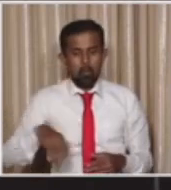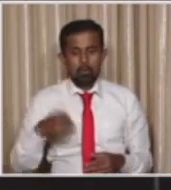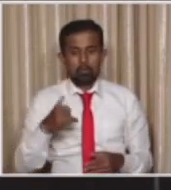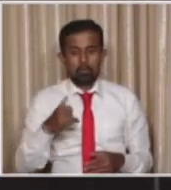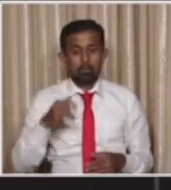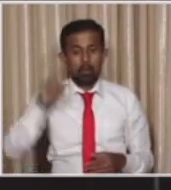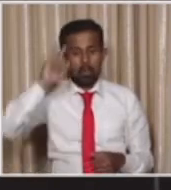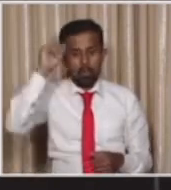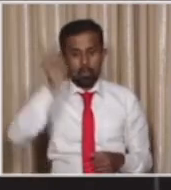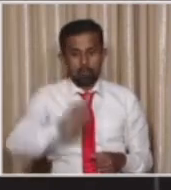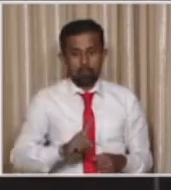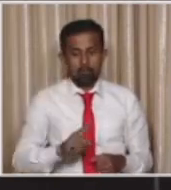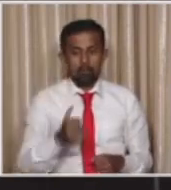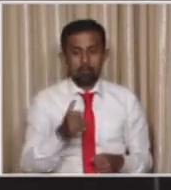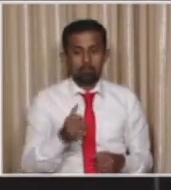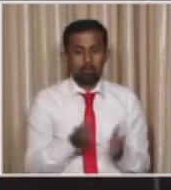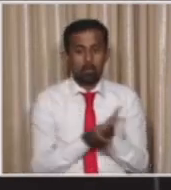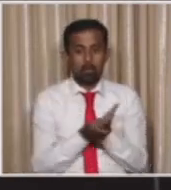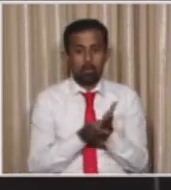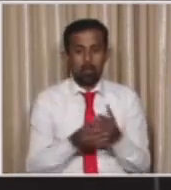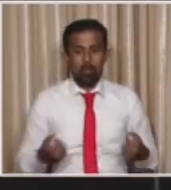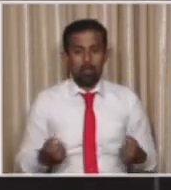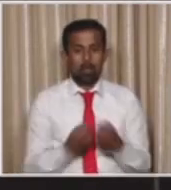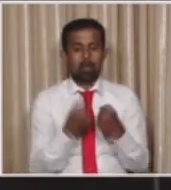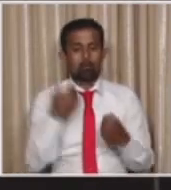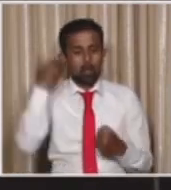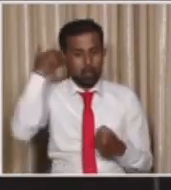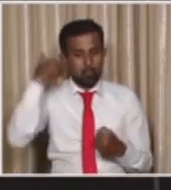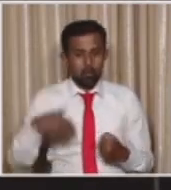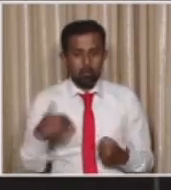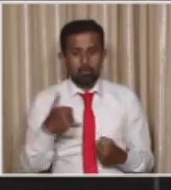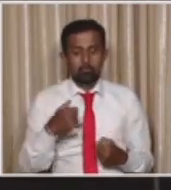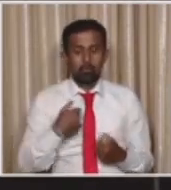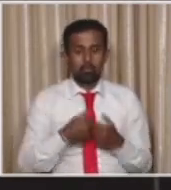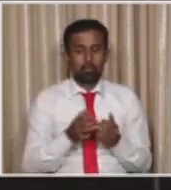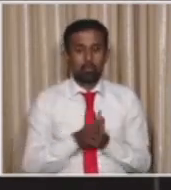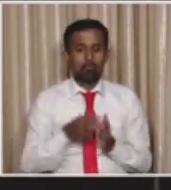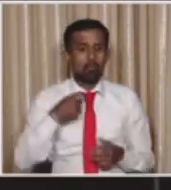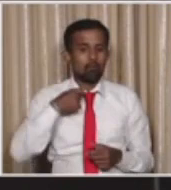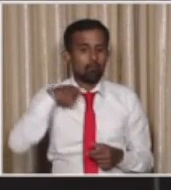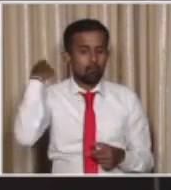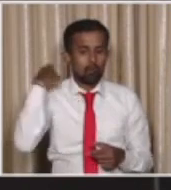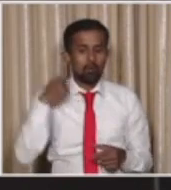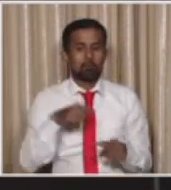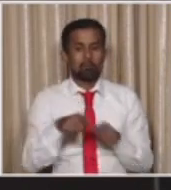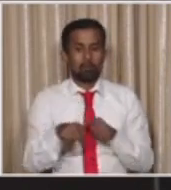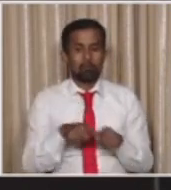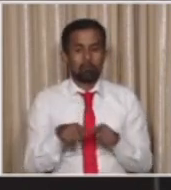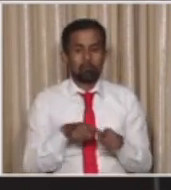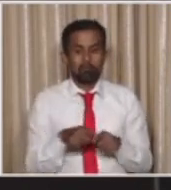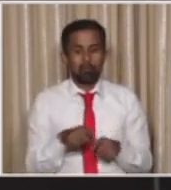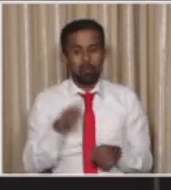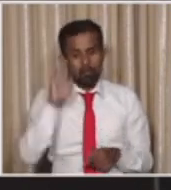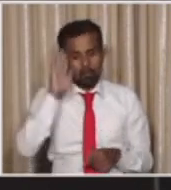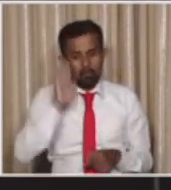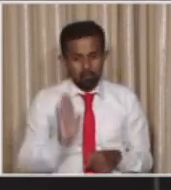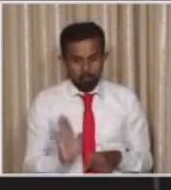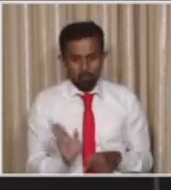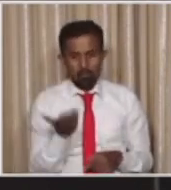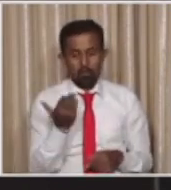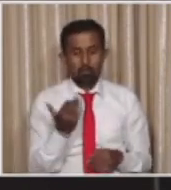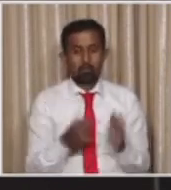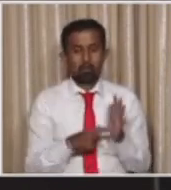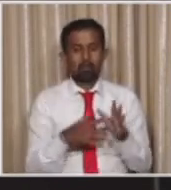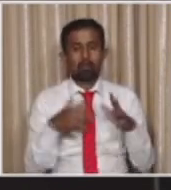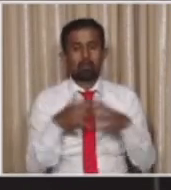හෙන ගහනවා සමහරුන් කෝච්චියේ හැප්පිලා මැරෙනවා සමහරුන් දිවිනසා ගන්නවා ඉතින් මෙන්න මේ දේවල් ඇත්ත වශයෙන්ම සබහා ධර්මයේ